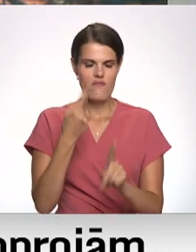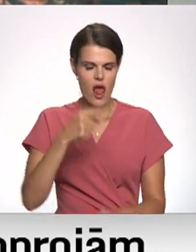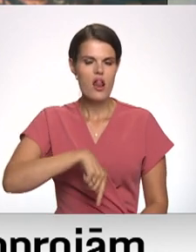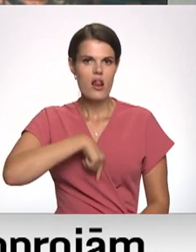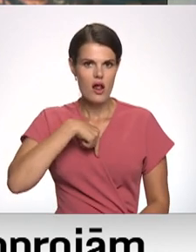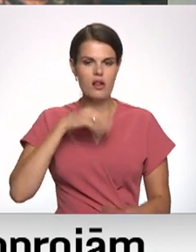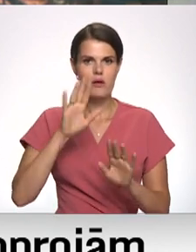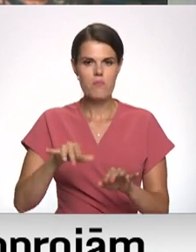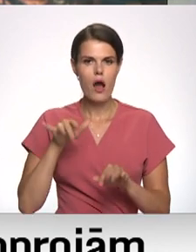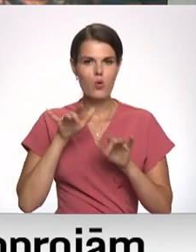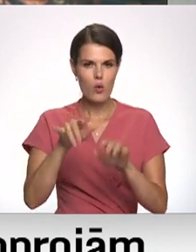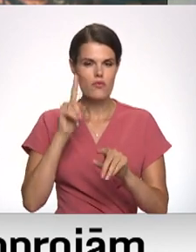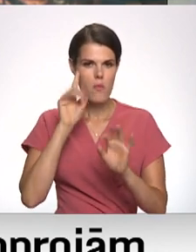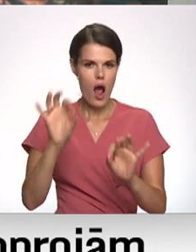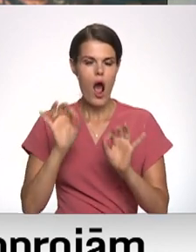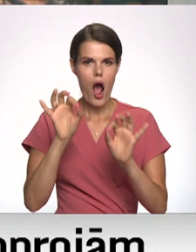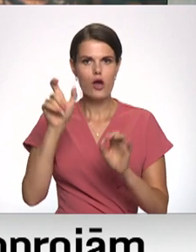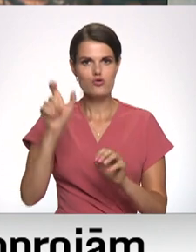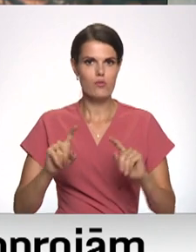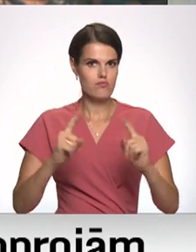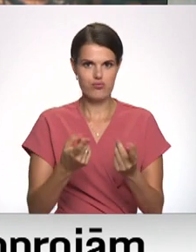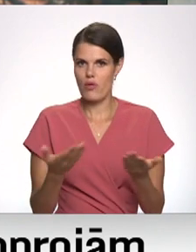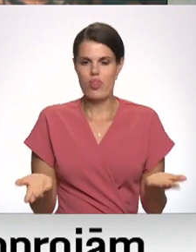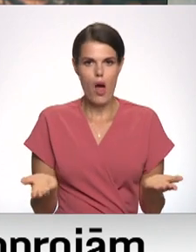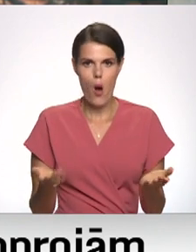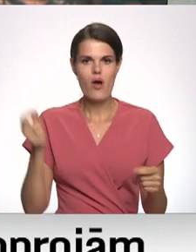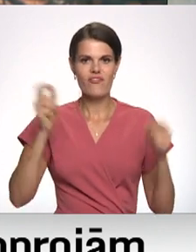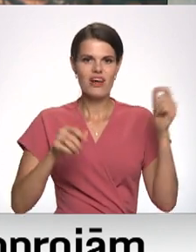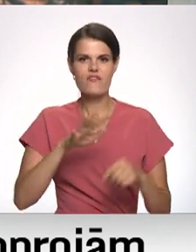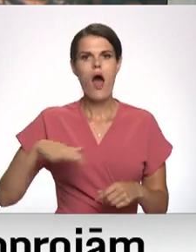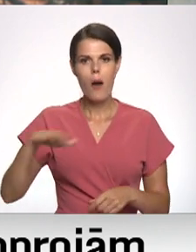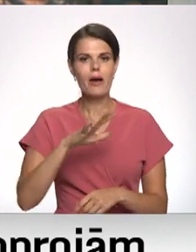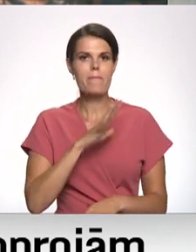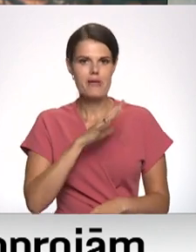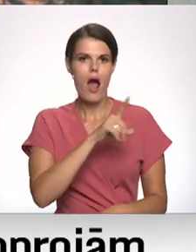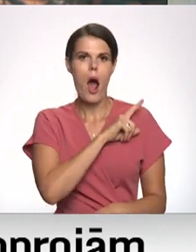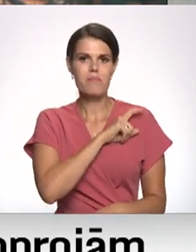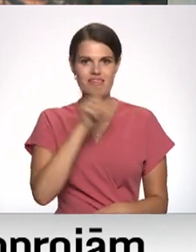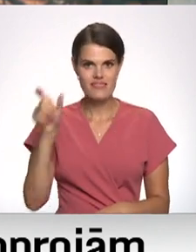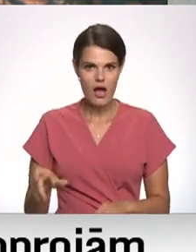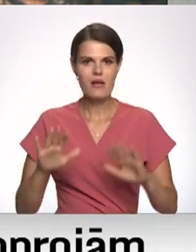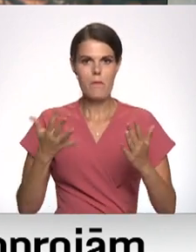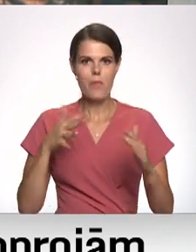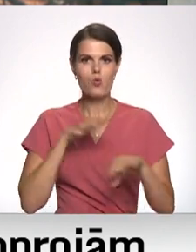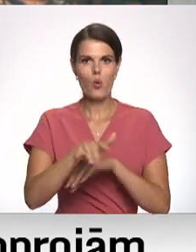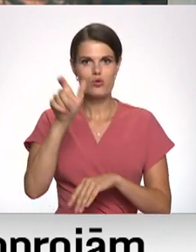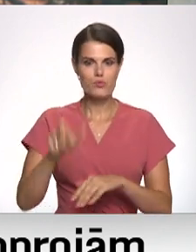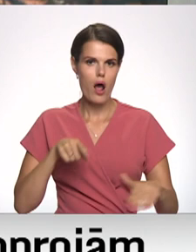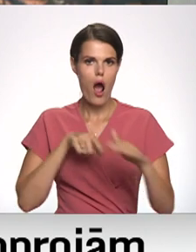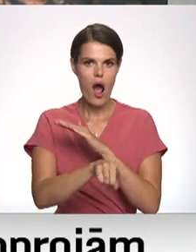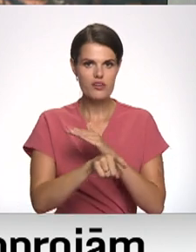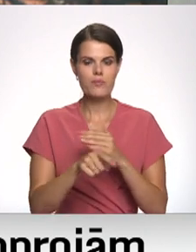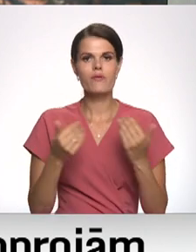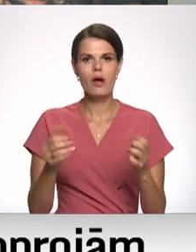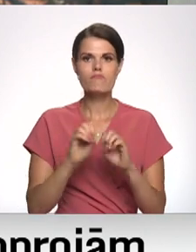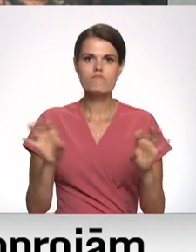Par nodarījumu aizdomās turamo vēsturē to pašlaik nav. Festivāla apkārtnē bija apsardze, tomēr uzbrucējs aizbēga. Nākamajā sižetā par to, kā līdz